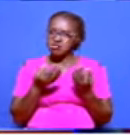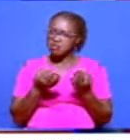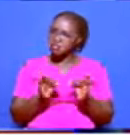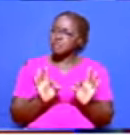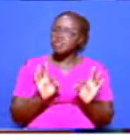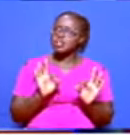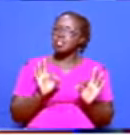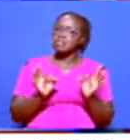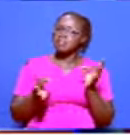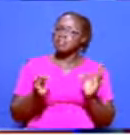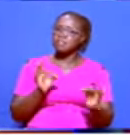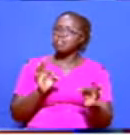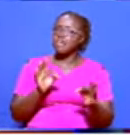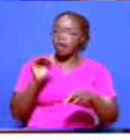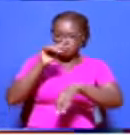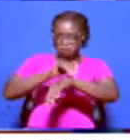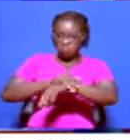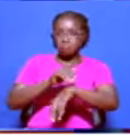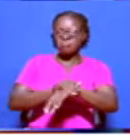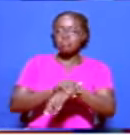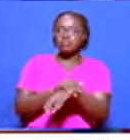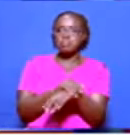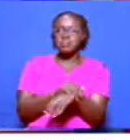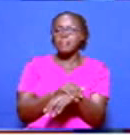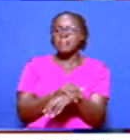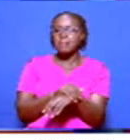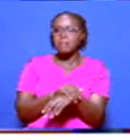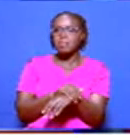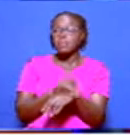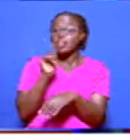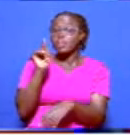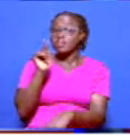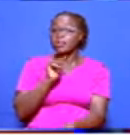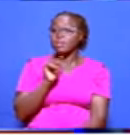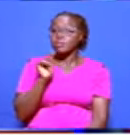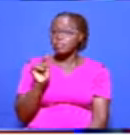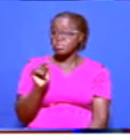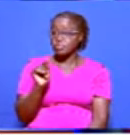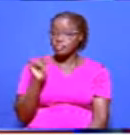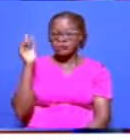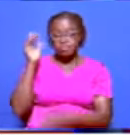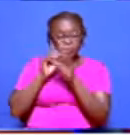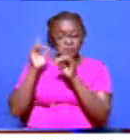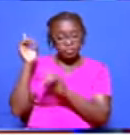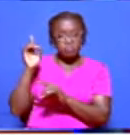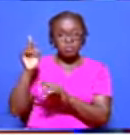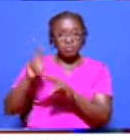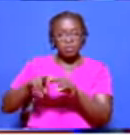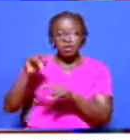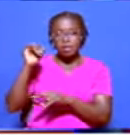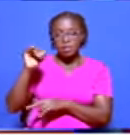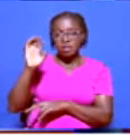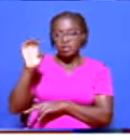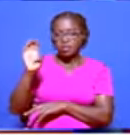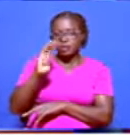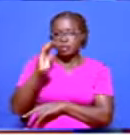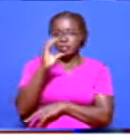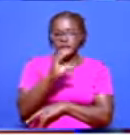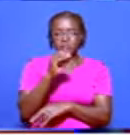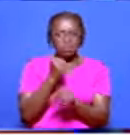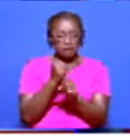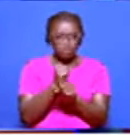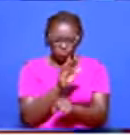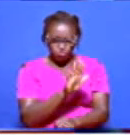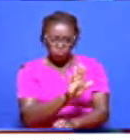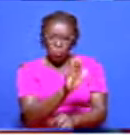fair, credible. Therefore, we rely on the IBC to do their work